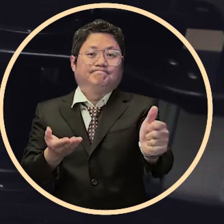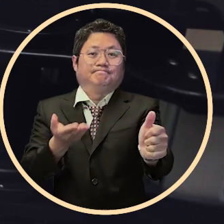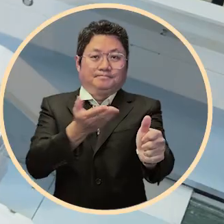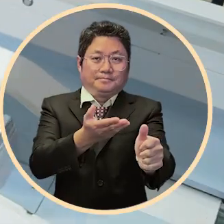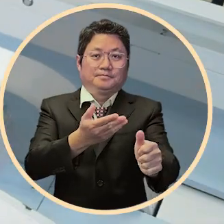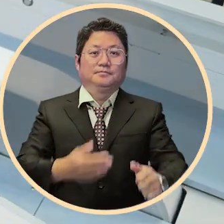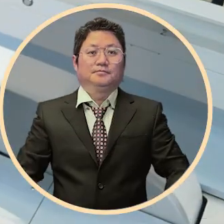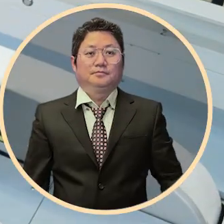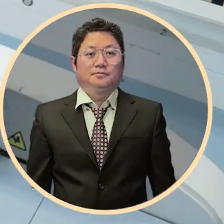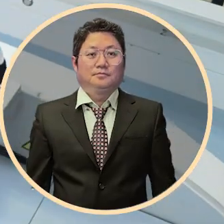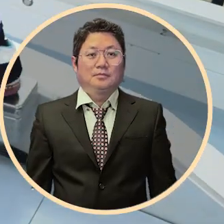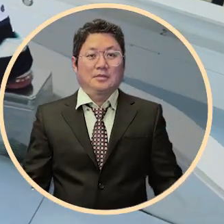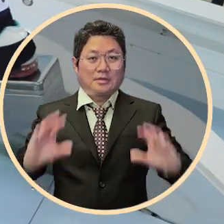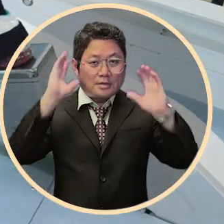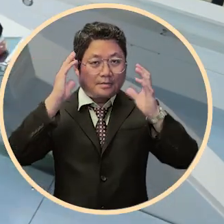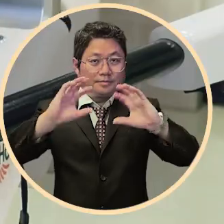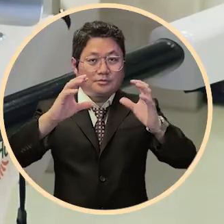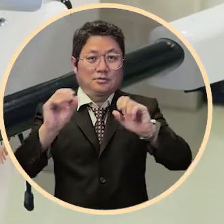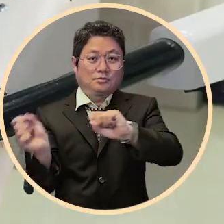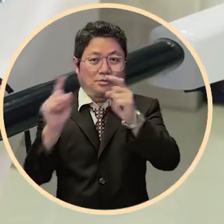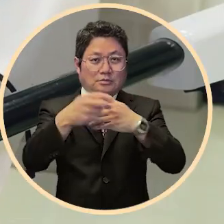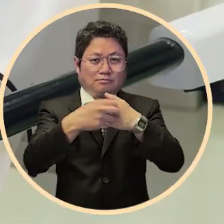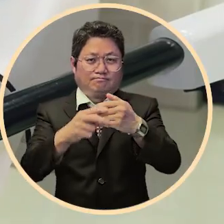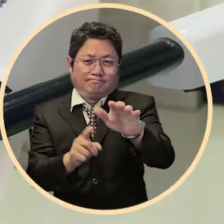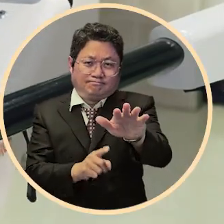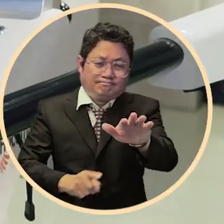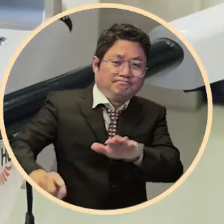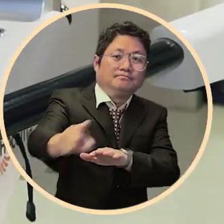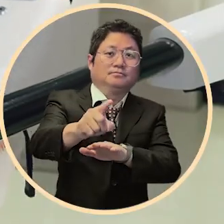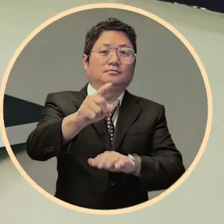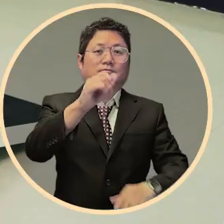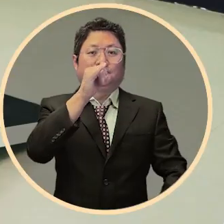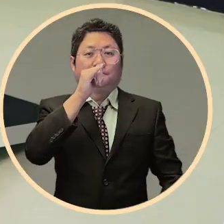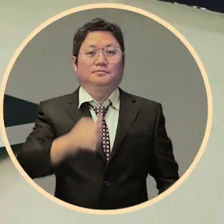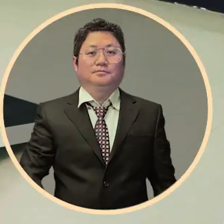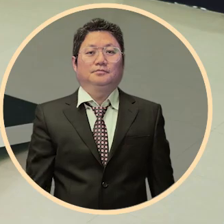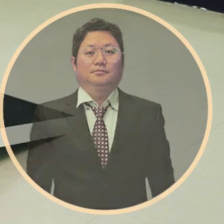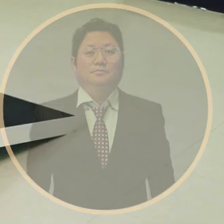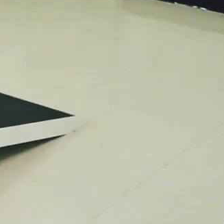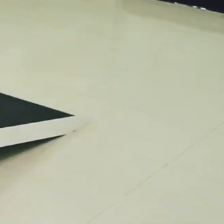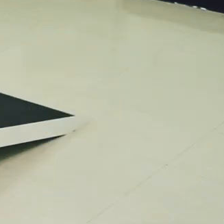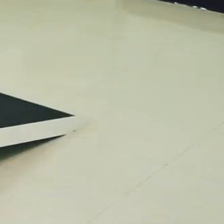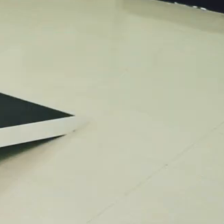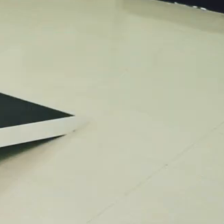맞춤형 재활 치료를 제공하여 대한민국 재활 의료를 선도하고 있습니다.